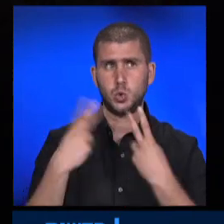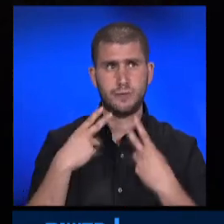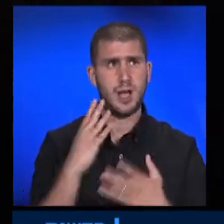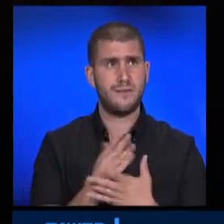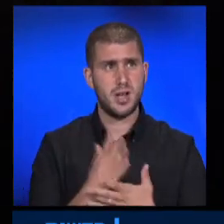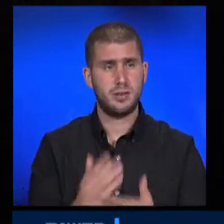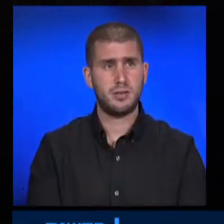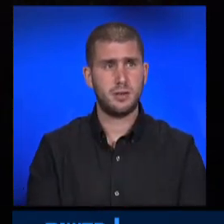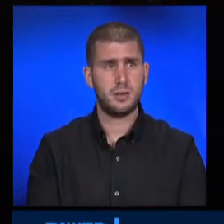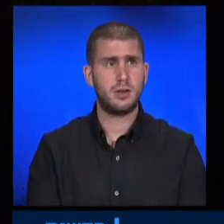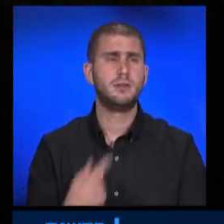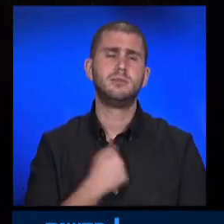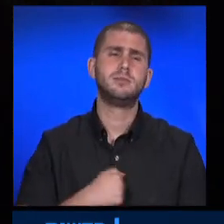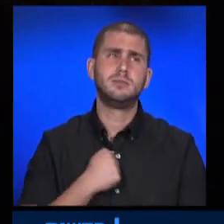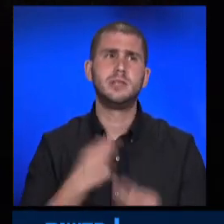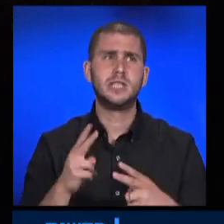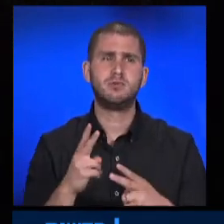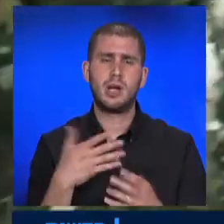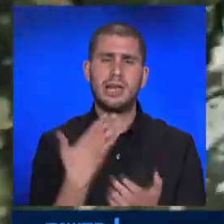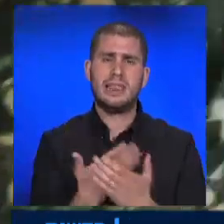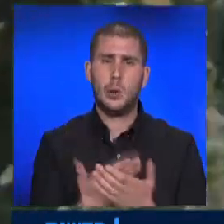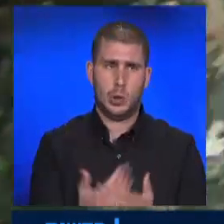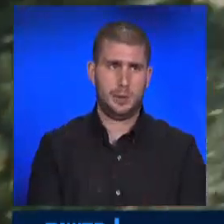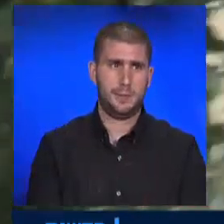תשובה. אנחנו מצטערים, לא אכלנו לתאר את זה.